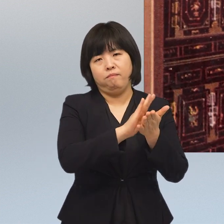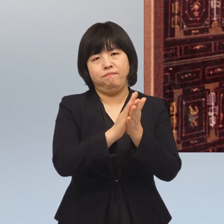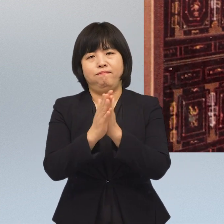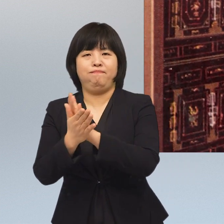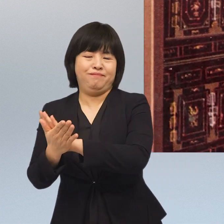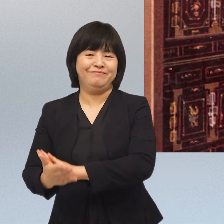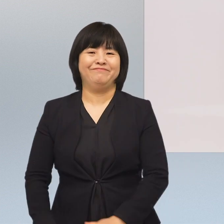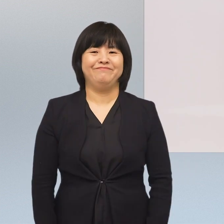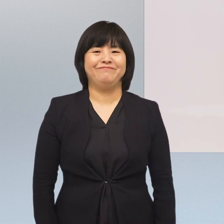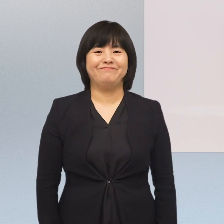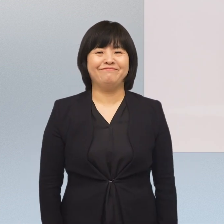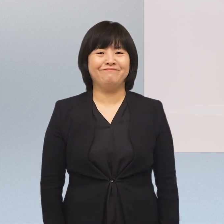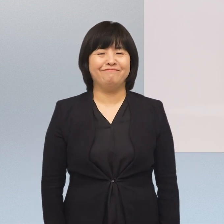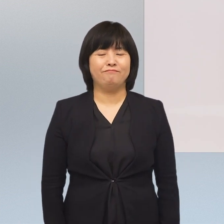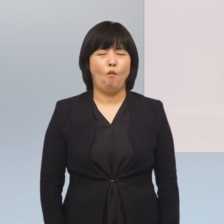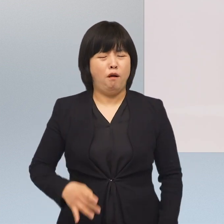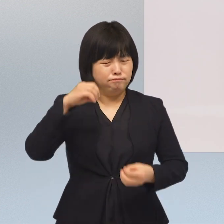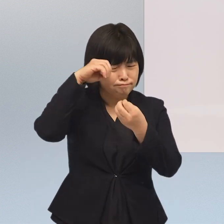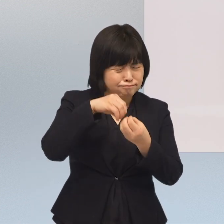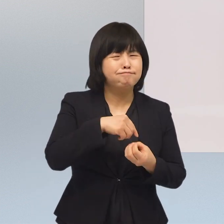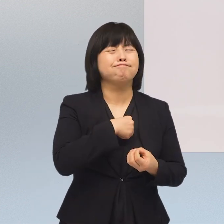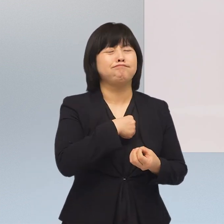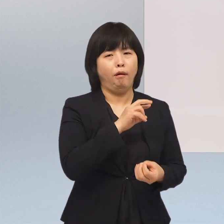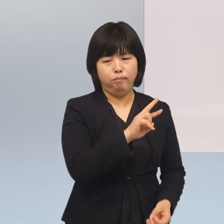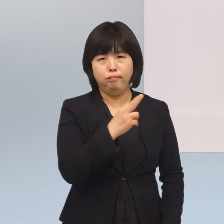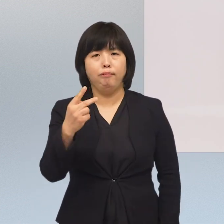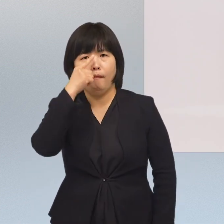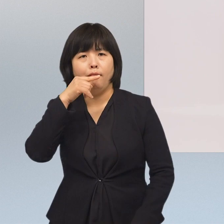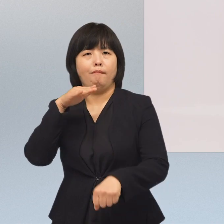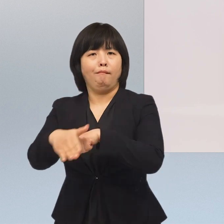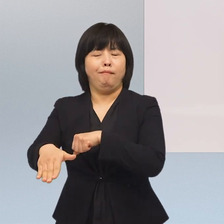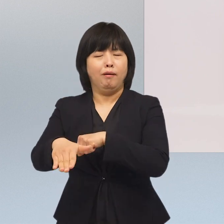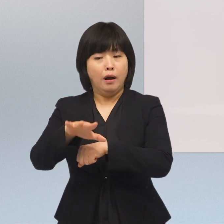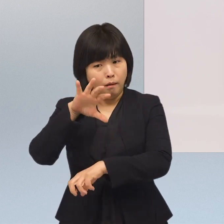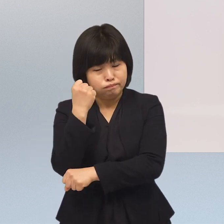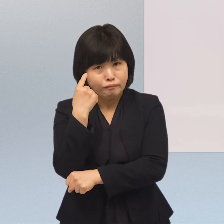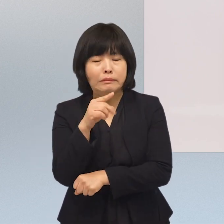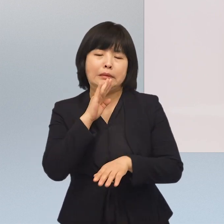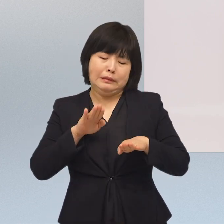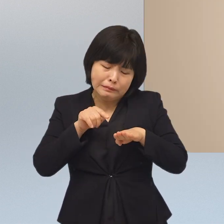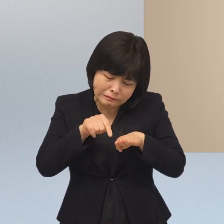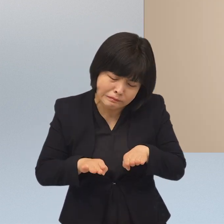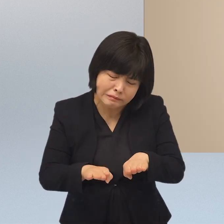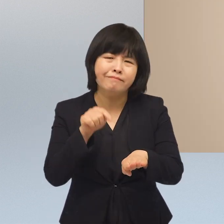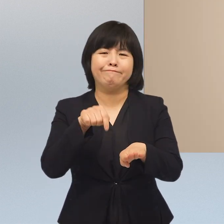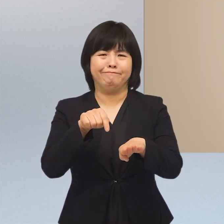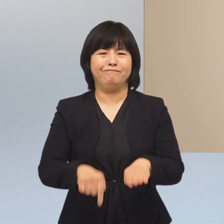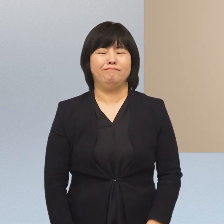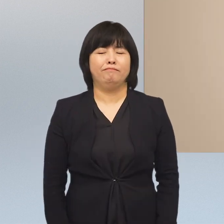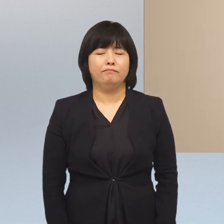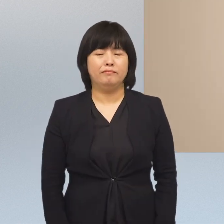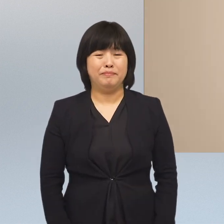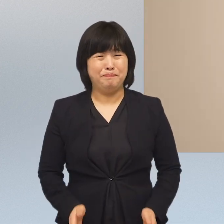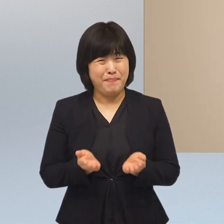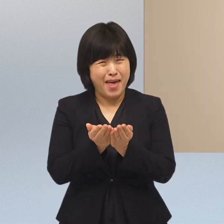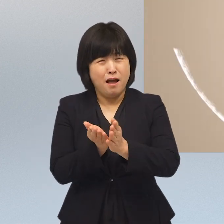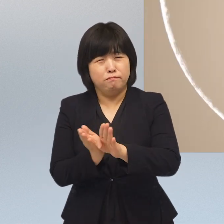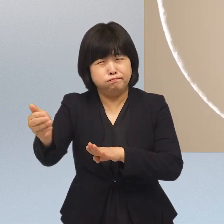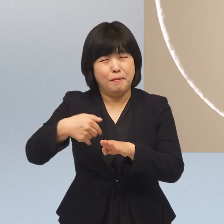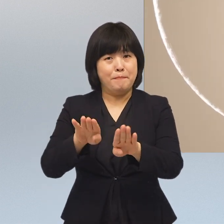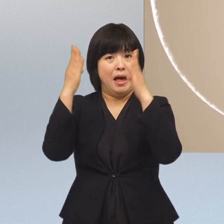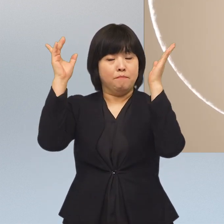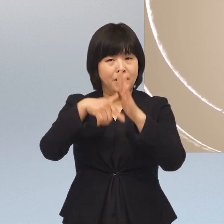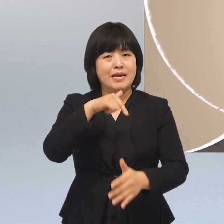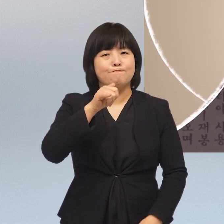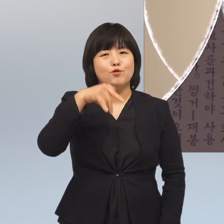변화에 따라서 이제 전통 복식의 서양 복식이 되는데 그때도 역시 이제 재봉틀이 큰 역할을 했습니다. 개항 다음에 김규식에